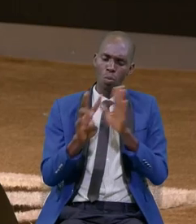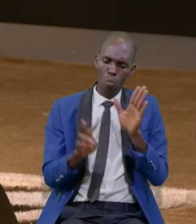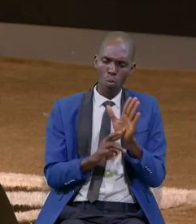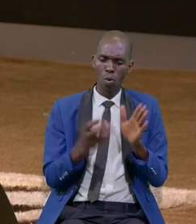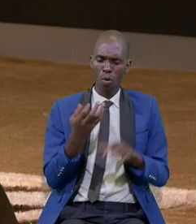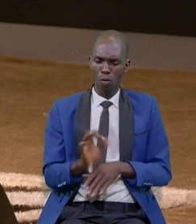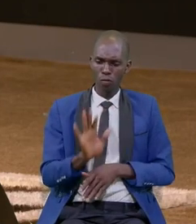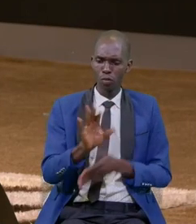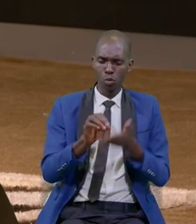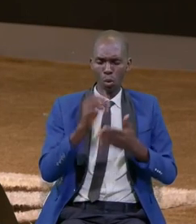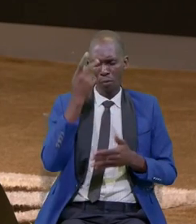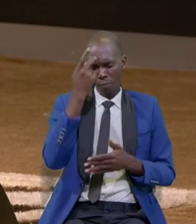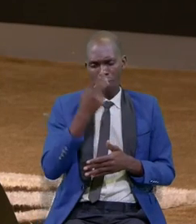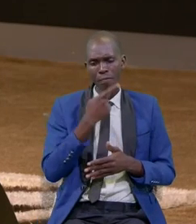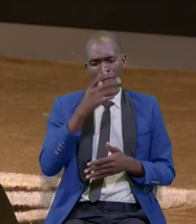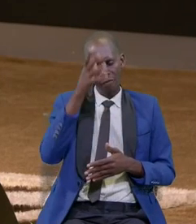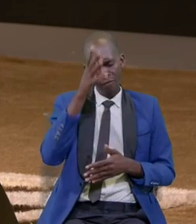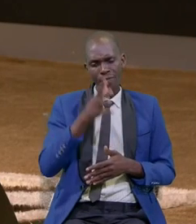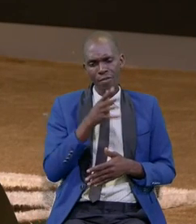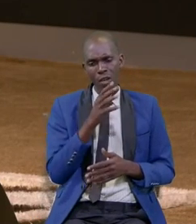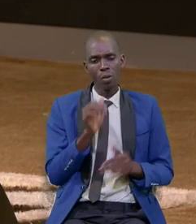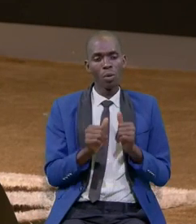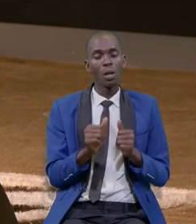Père? Il répondit,